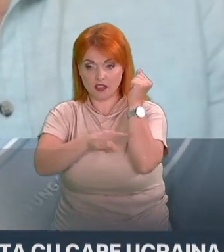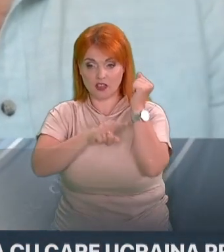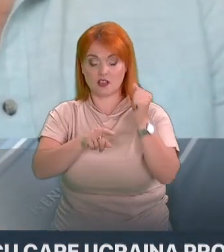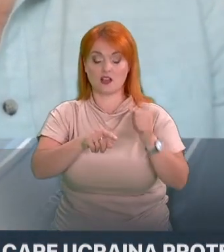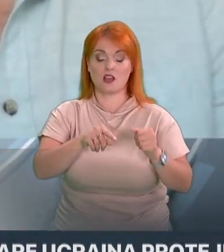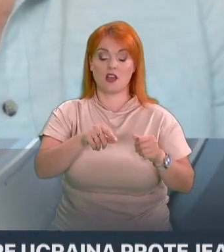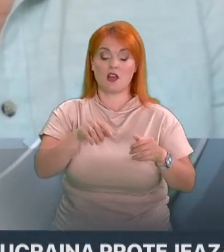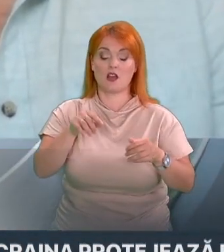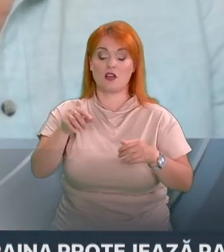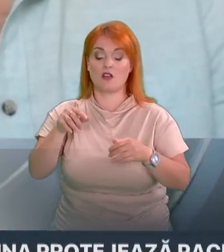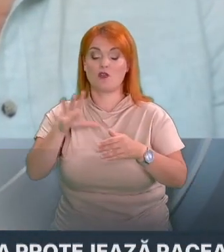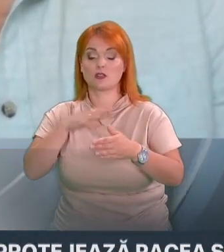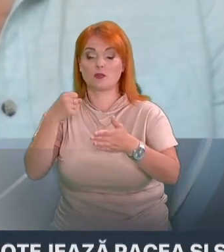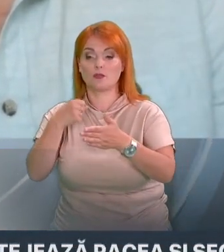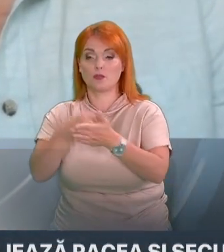în